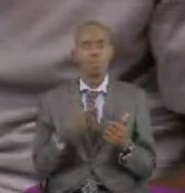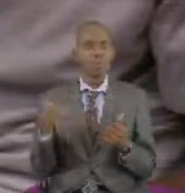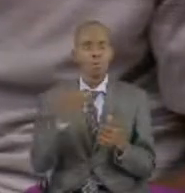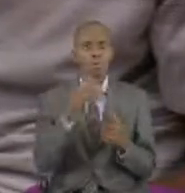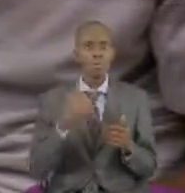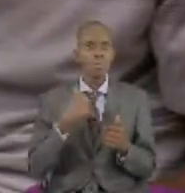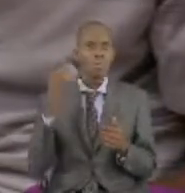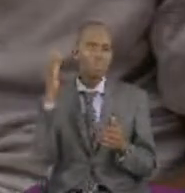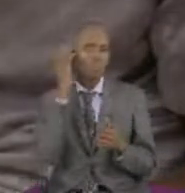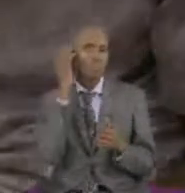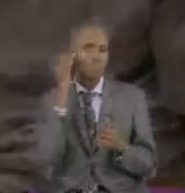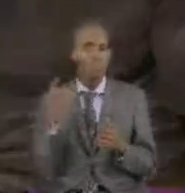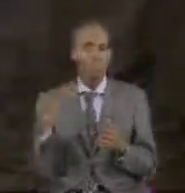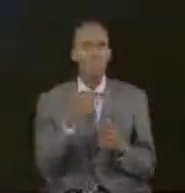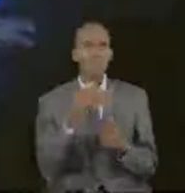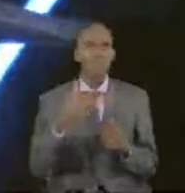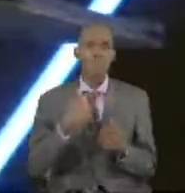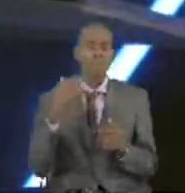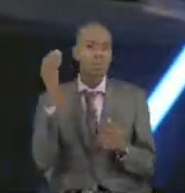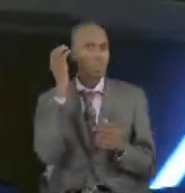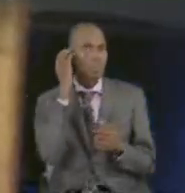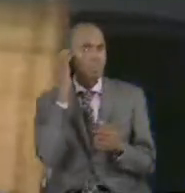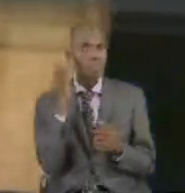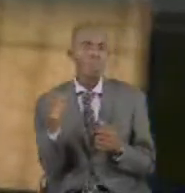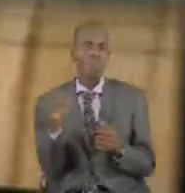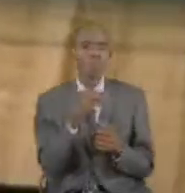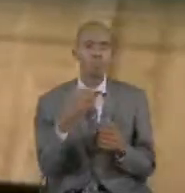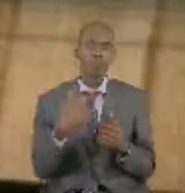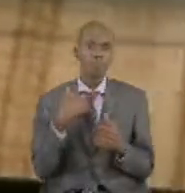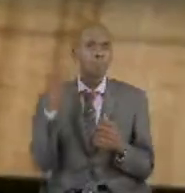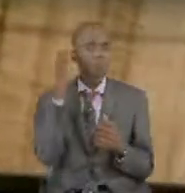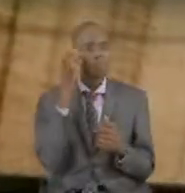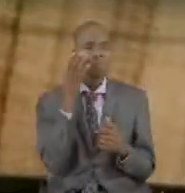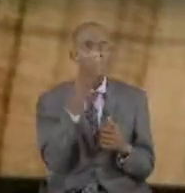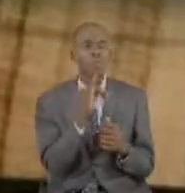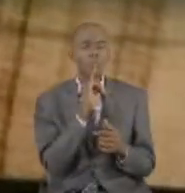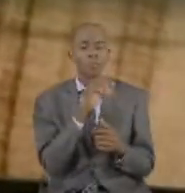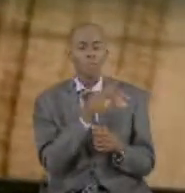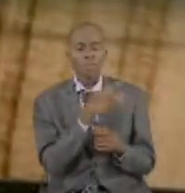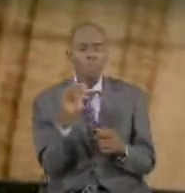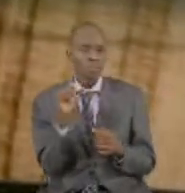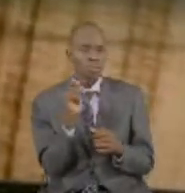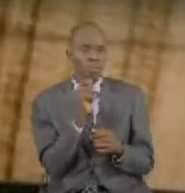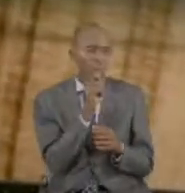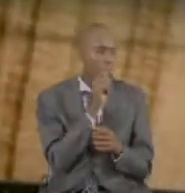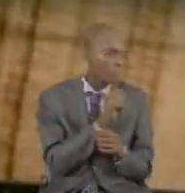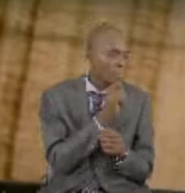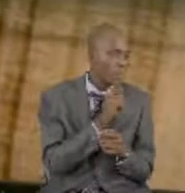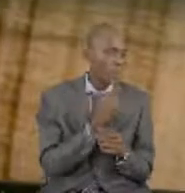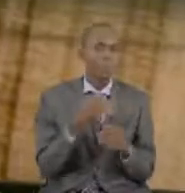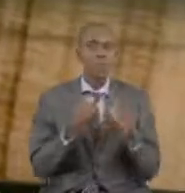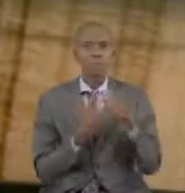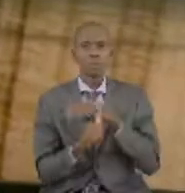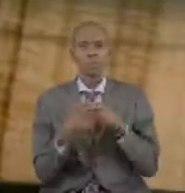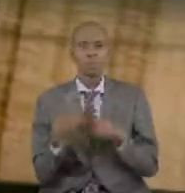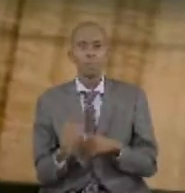elle avait entendu dire elle avait entendu elle avait entendu il n'y a pas de ce père est